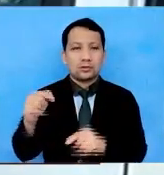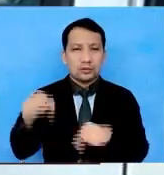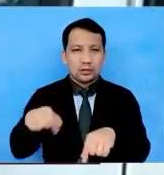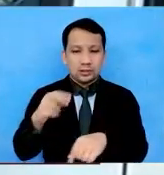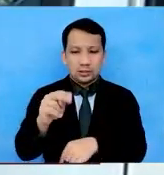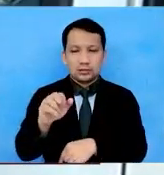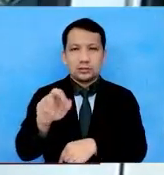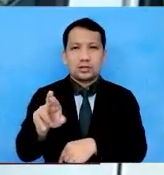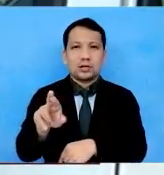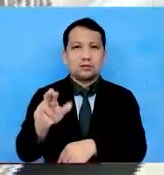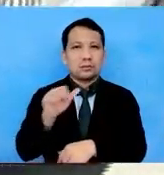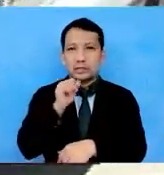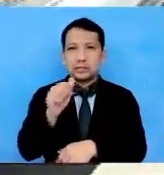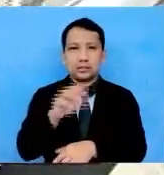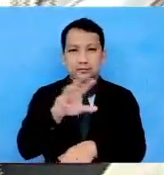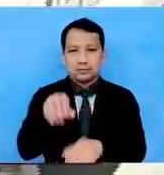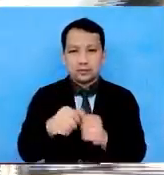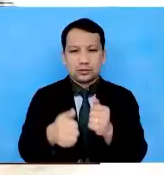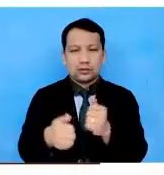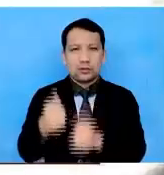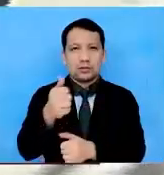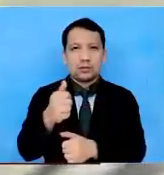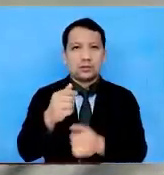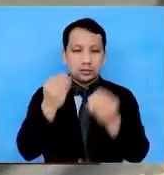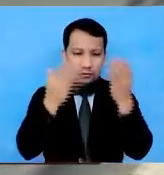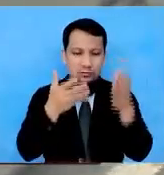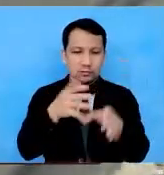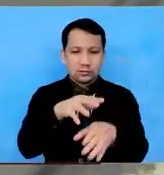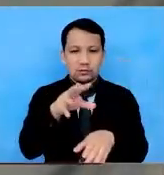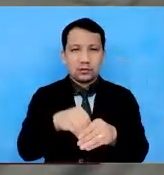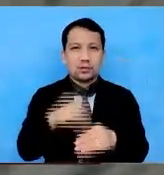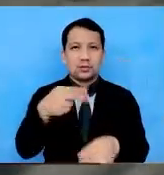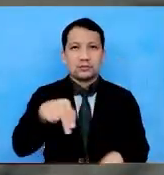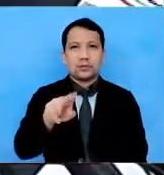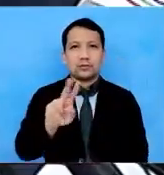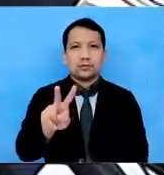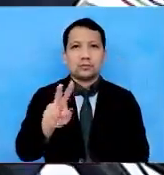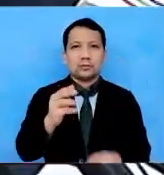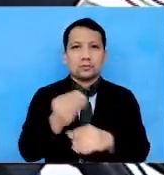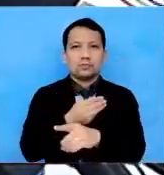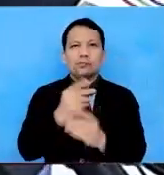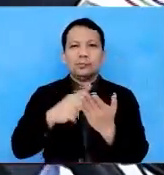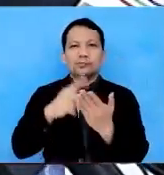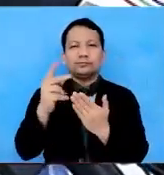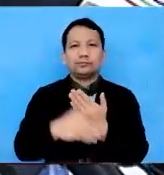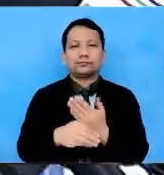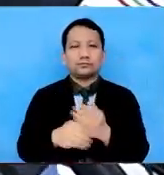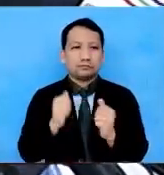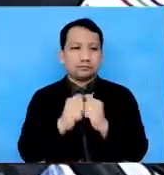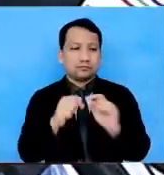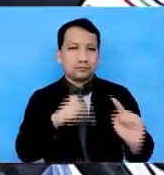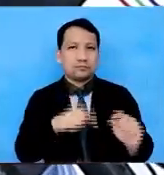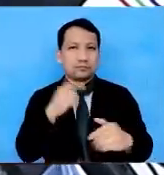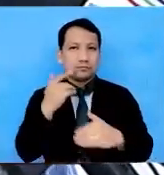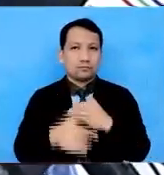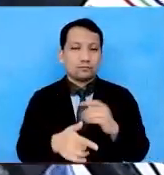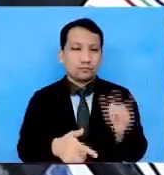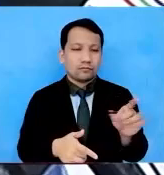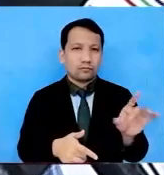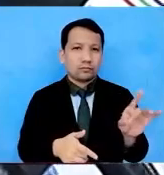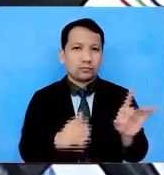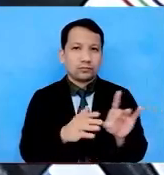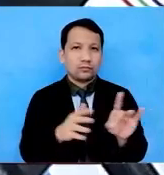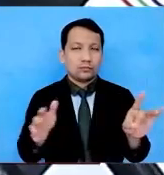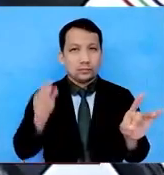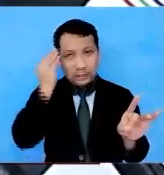Manila na di makakapasada kung hindi sila sasali sa PUV Modernization Program. Ibig sabihin, as early as 2018, ay